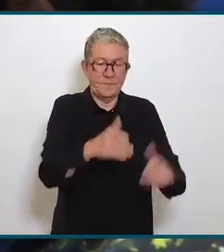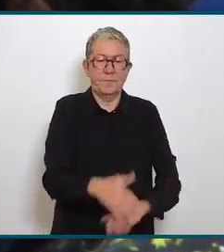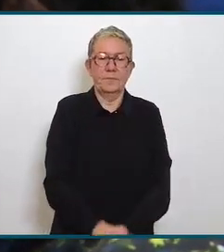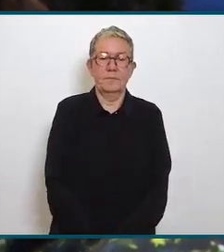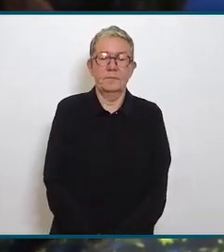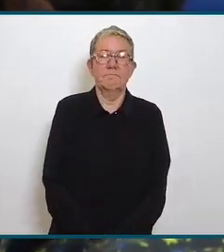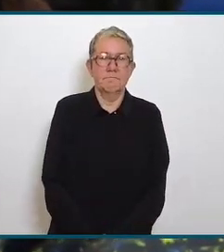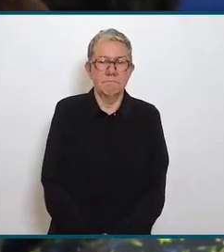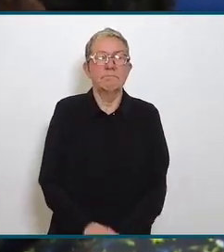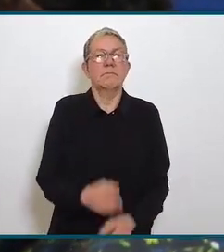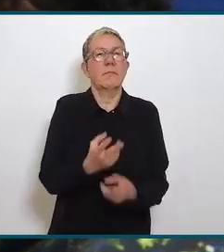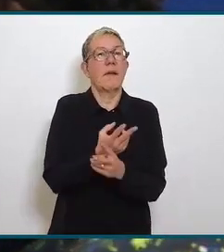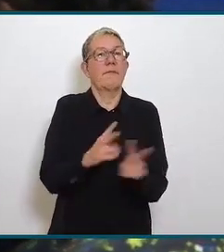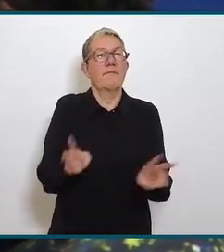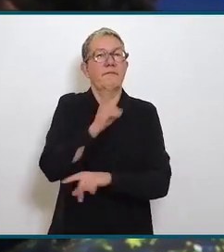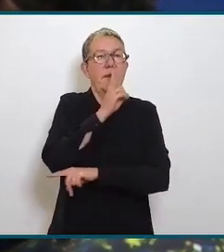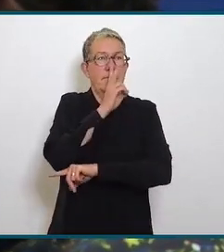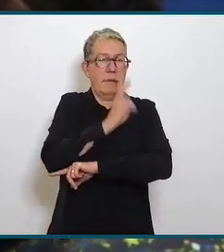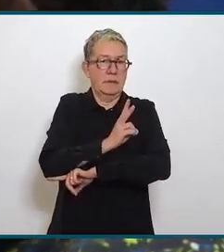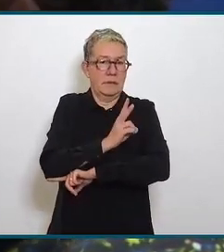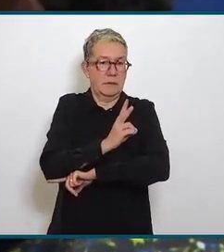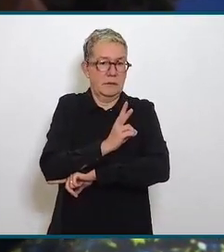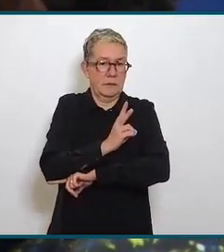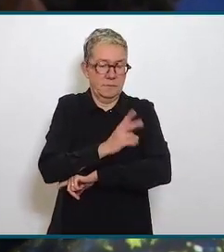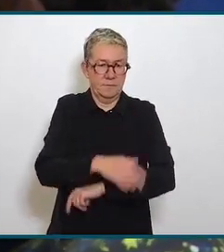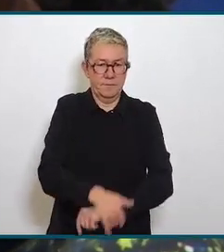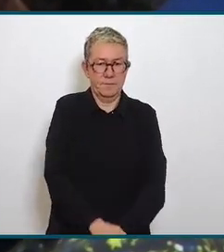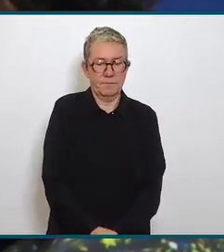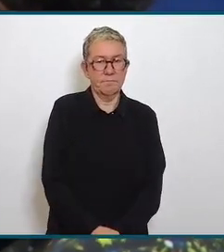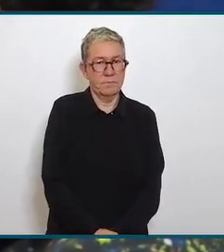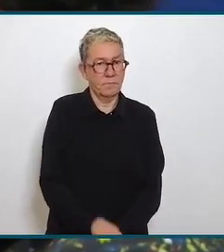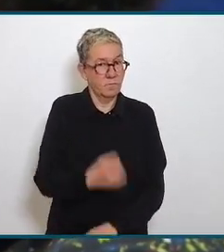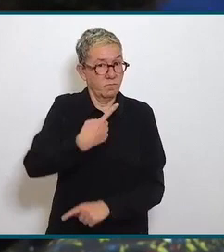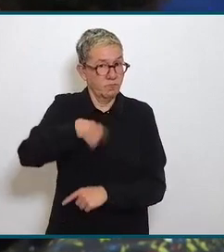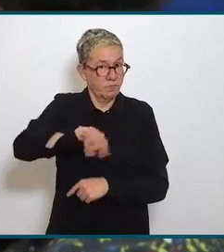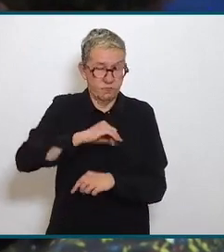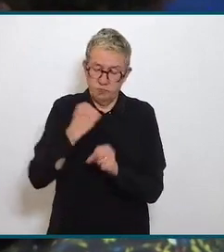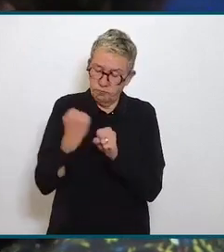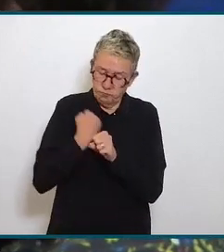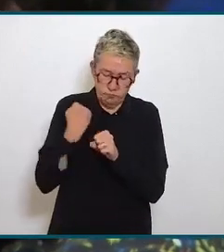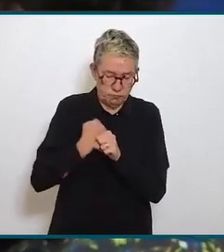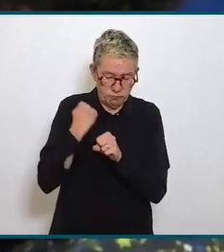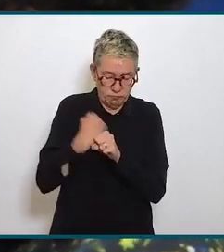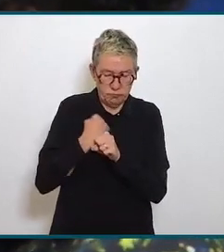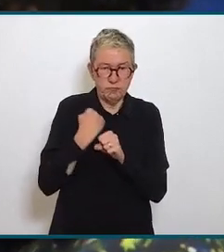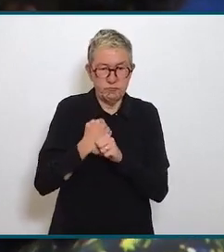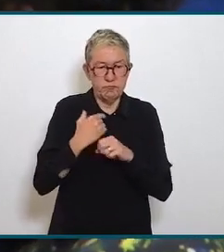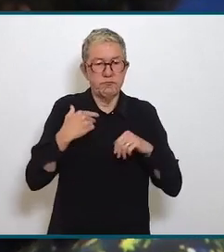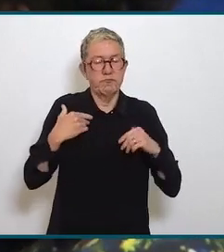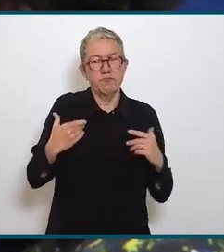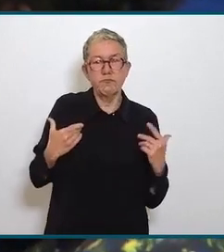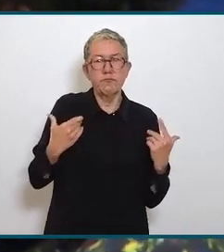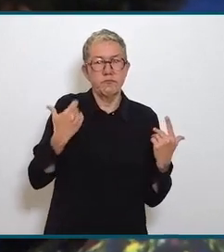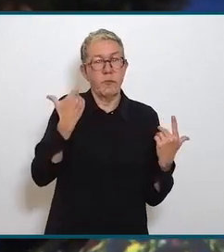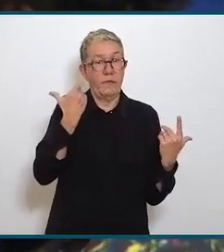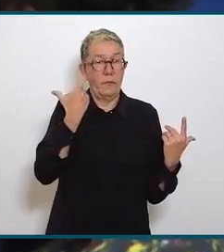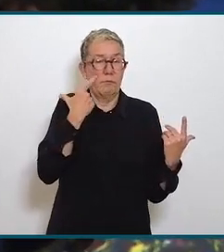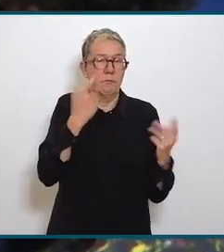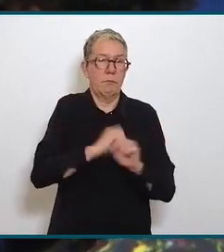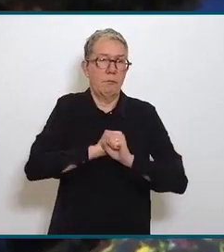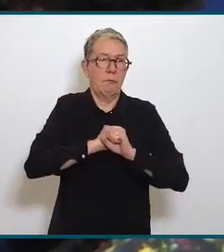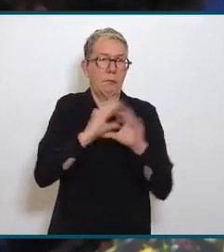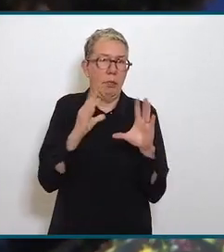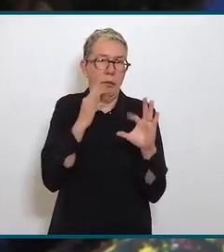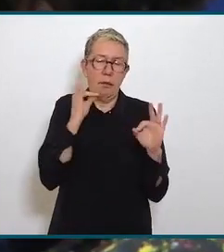La ville de Brest a des réponses, la ville de Brest travaille. La ville de Brest, et nous allons le voir, positionne les questions